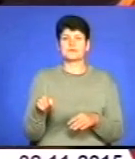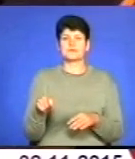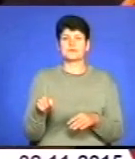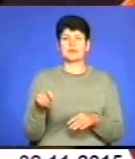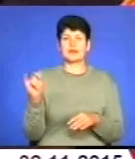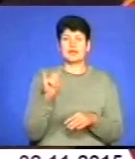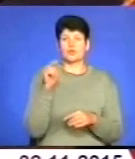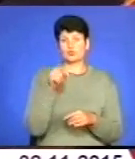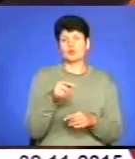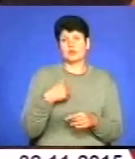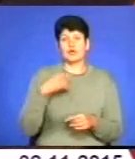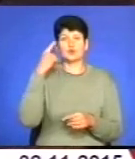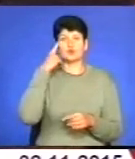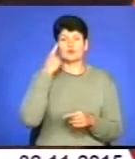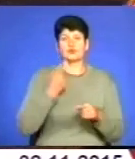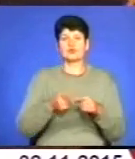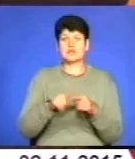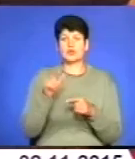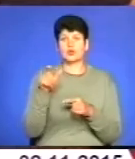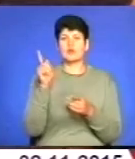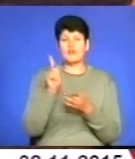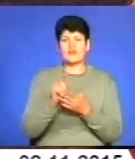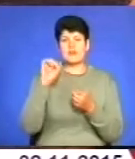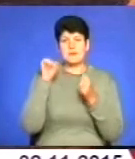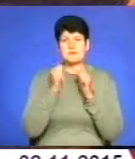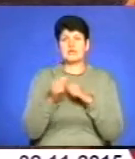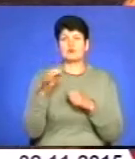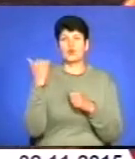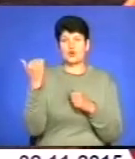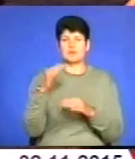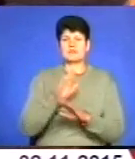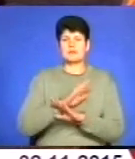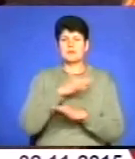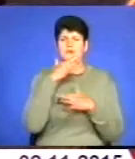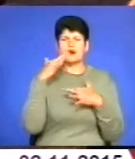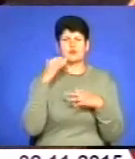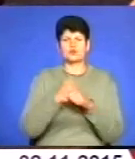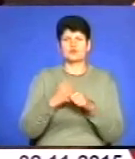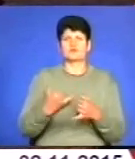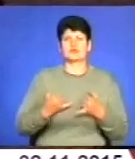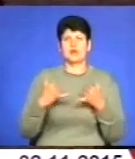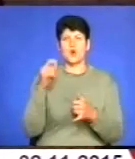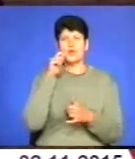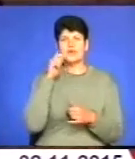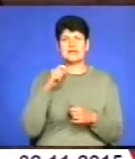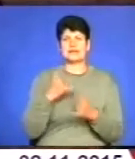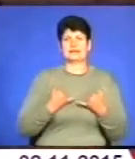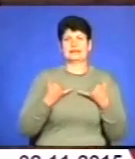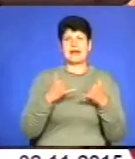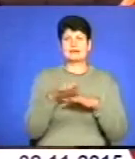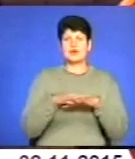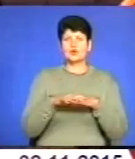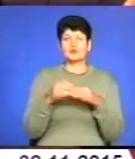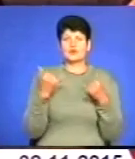І через це, я думаю, що всі люди повинні пам'ятати про нього, про його смерть, про те, що дійсно він дуже багато зробив для України, для народу. І сьогодні